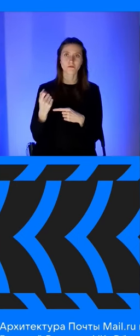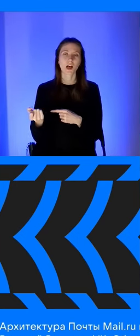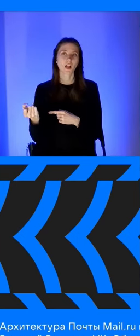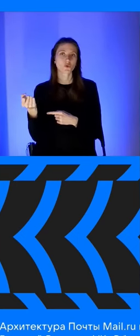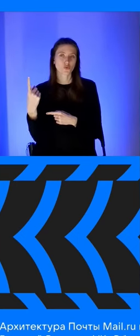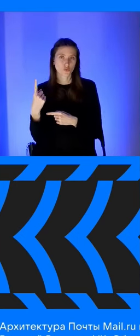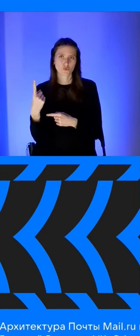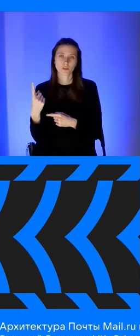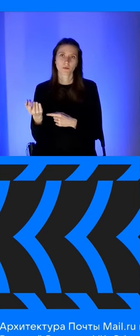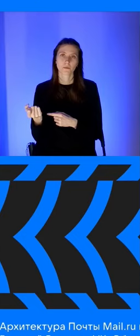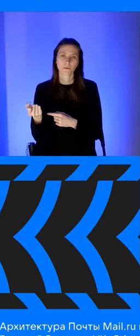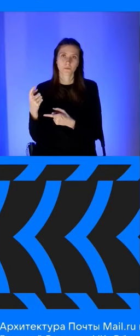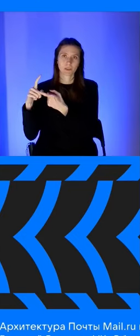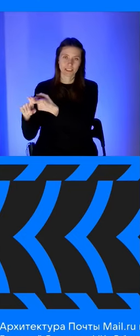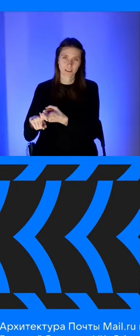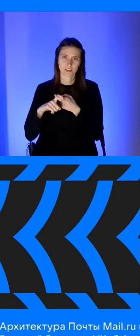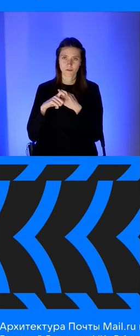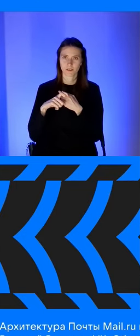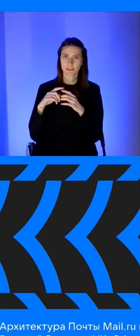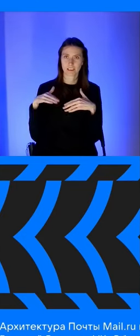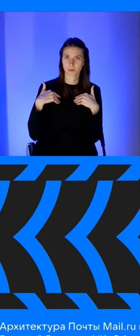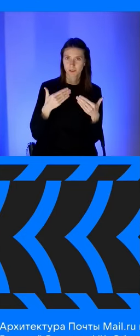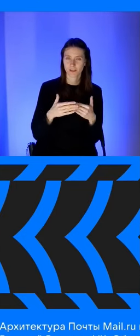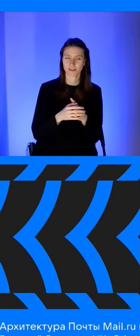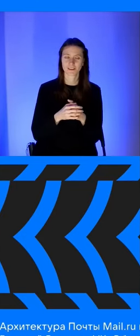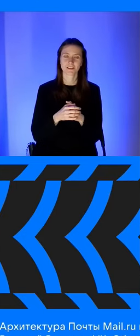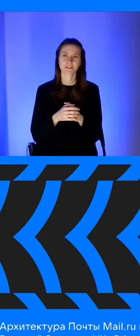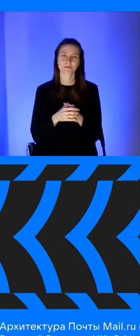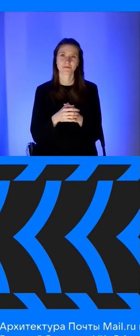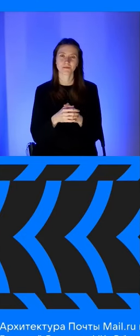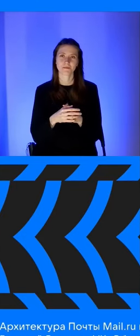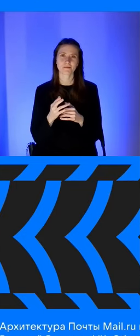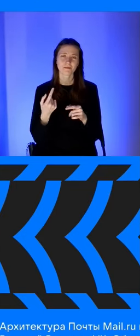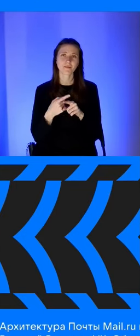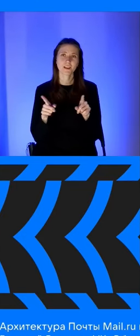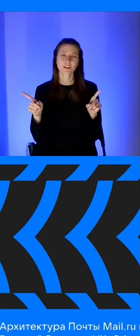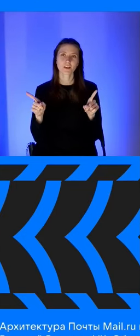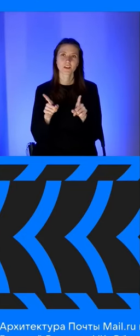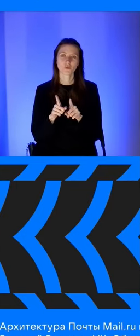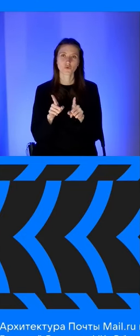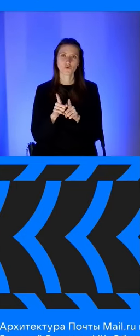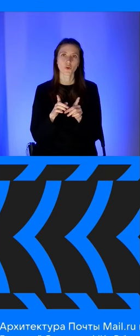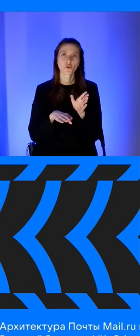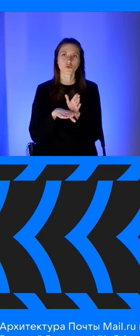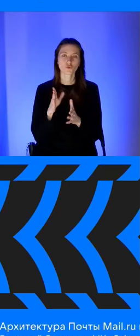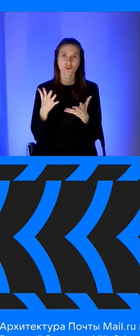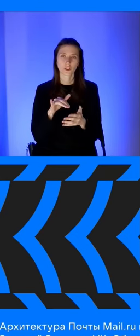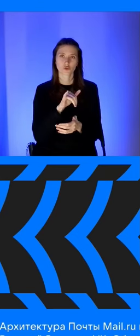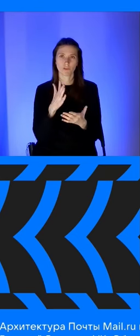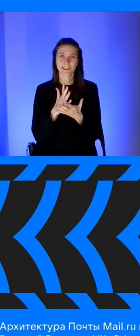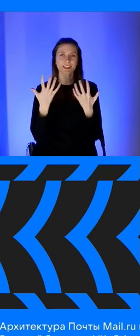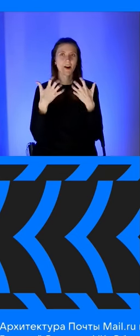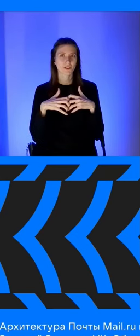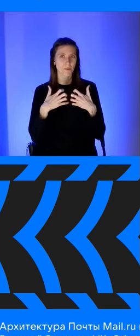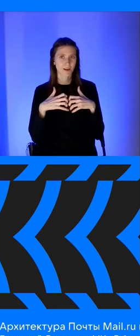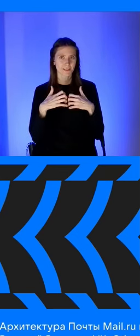документация. Это тоже рабочий подход. То есть лучше, если у вас есть автоматика, ну